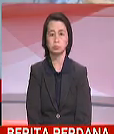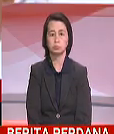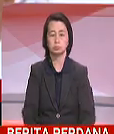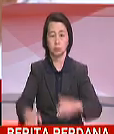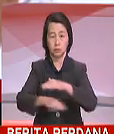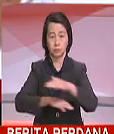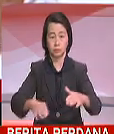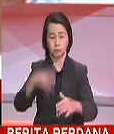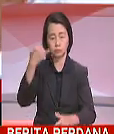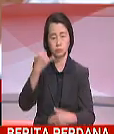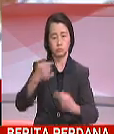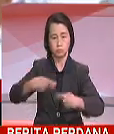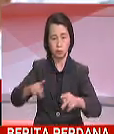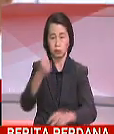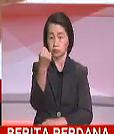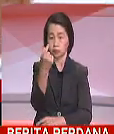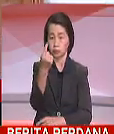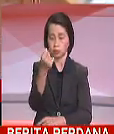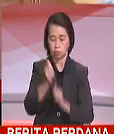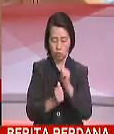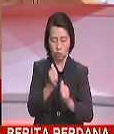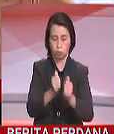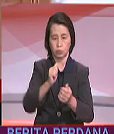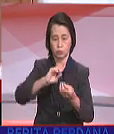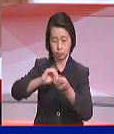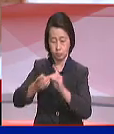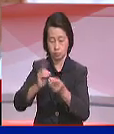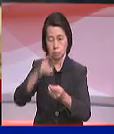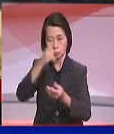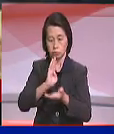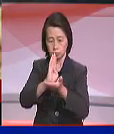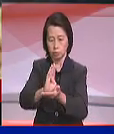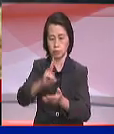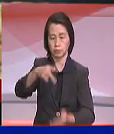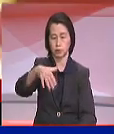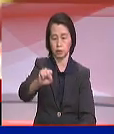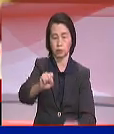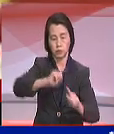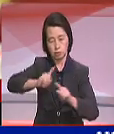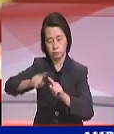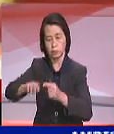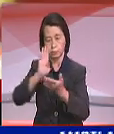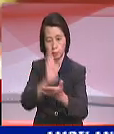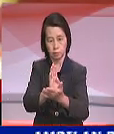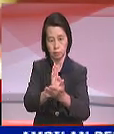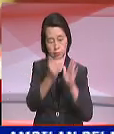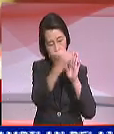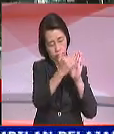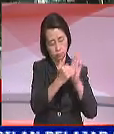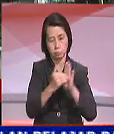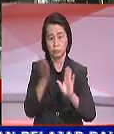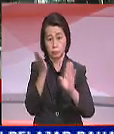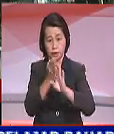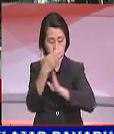Di bawah inisiatif ke-11, Otomasi dan Digitalisasi bagi membantu PKS, pelbagai bantuan digariskan. Bank